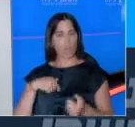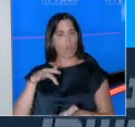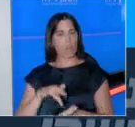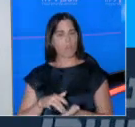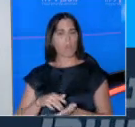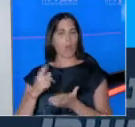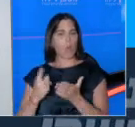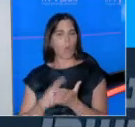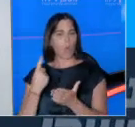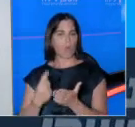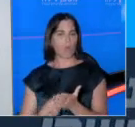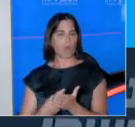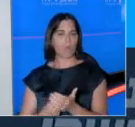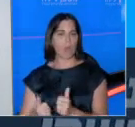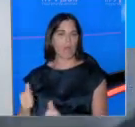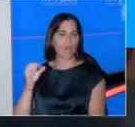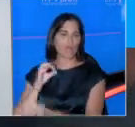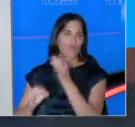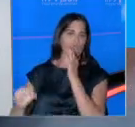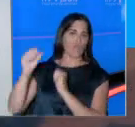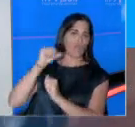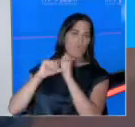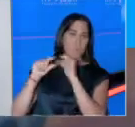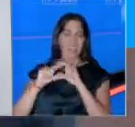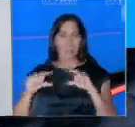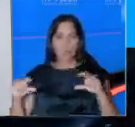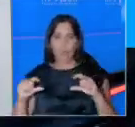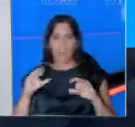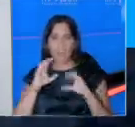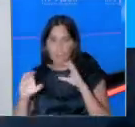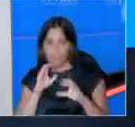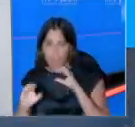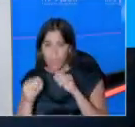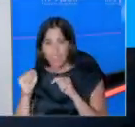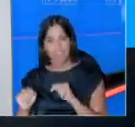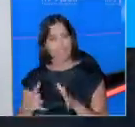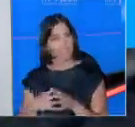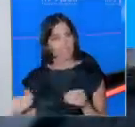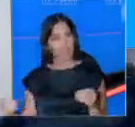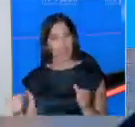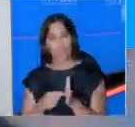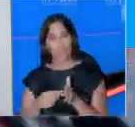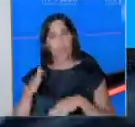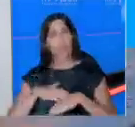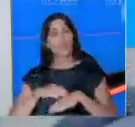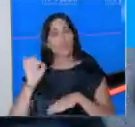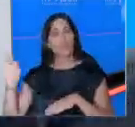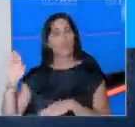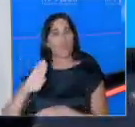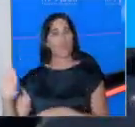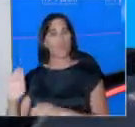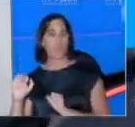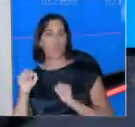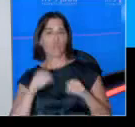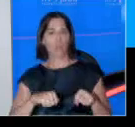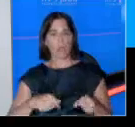פעם נוכח ושותל לנו את כל רוחב הפס התקשורתי, זה דבר שהוא כנראה לא יהיה, כי זאת סוג של מומחיות של נתניהו להשתלט על